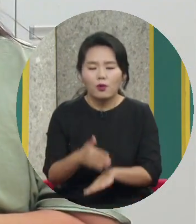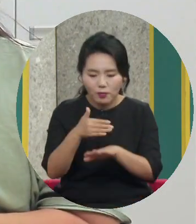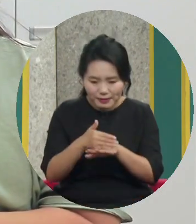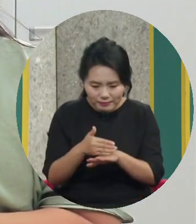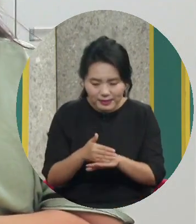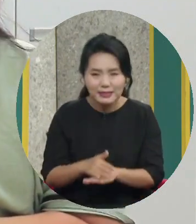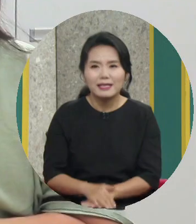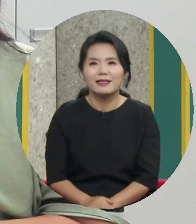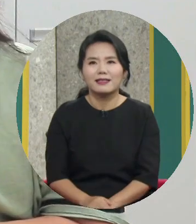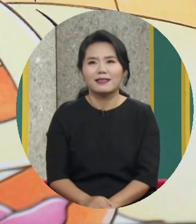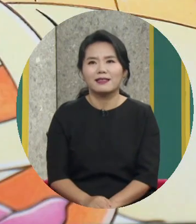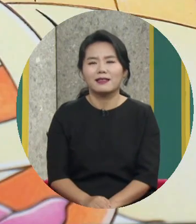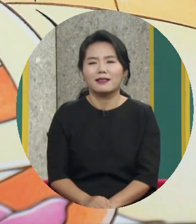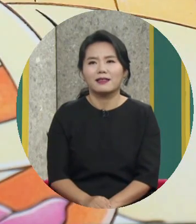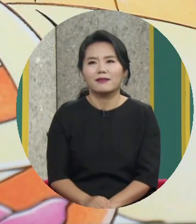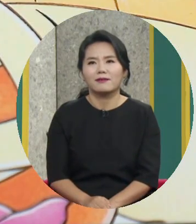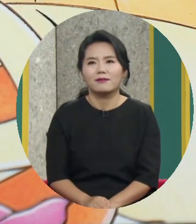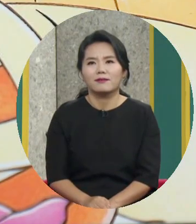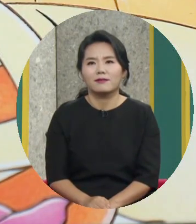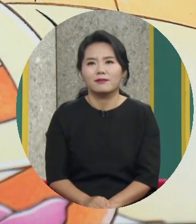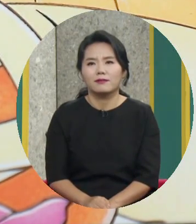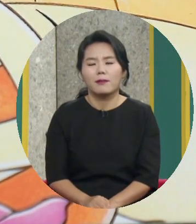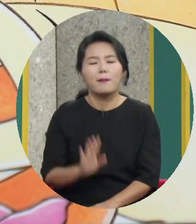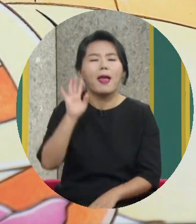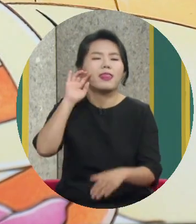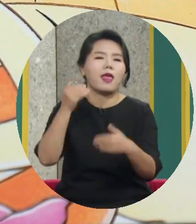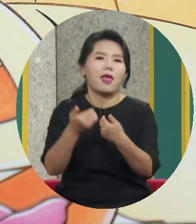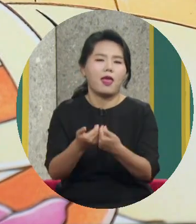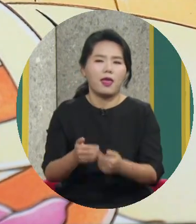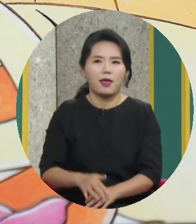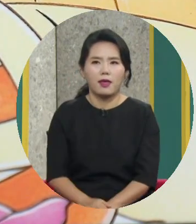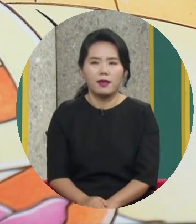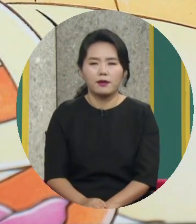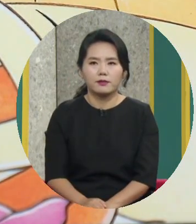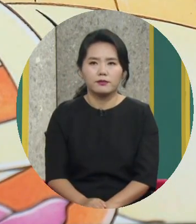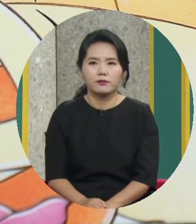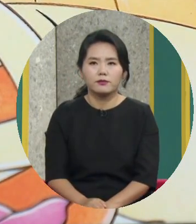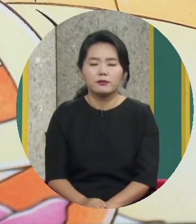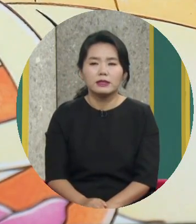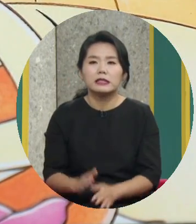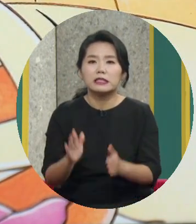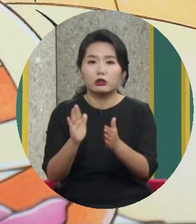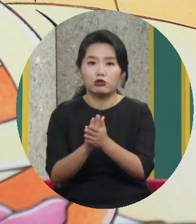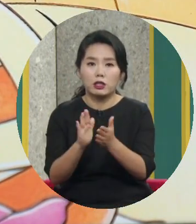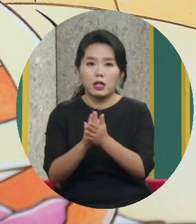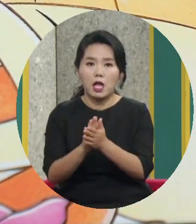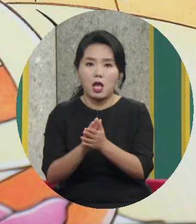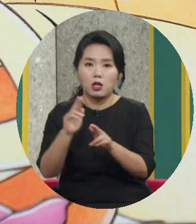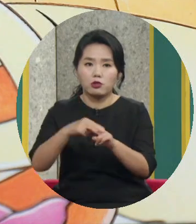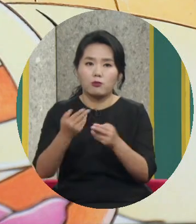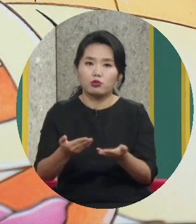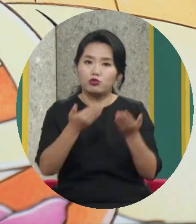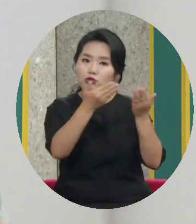고맙습니다. 고맙습니다요? 효정 반대로. 만약에 효정이가 누구한테 친구한테 선물 줄 때 어떻게 해줘? 뭐라고 해?